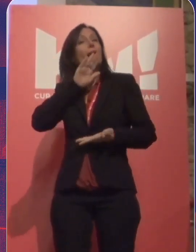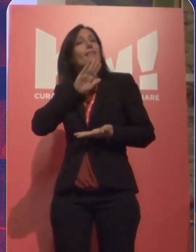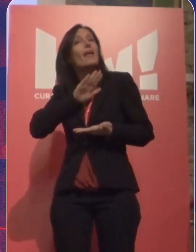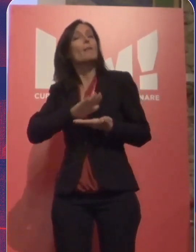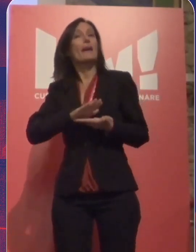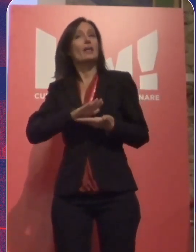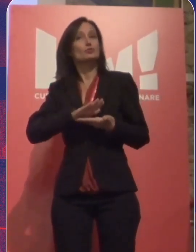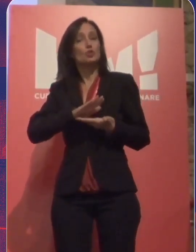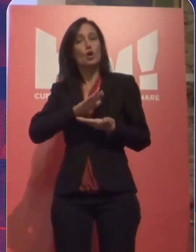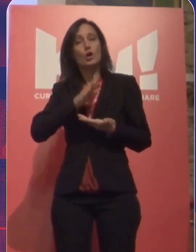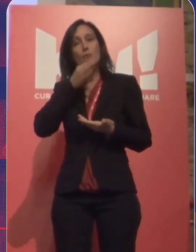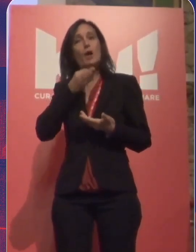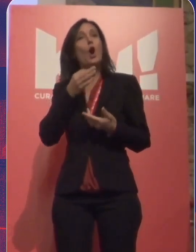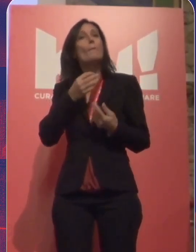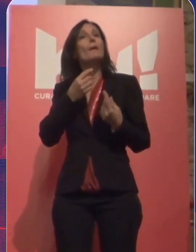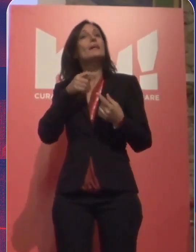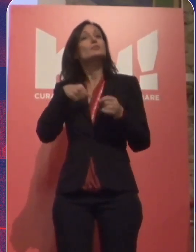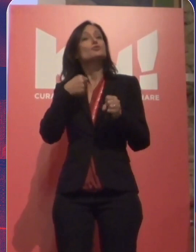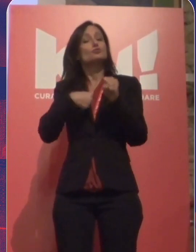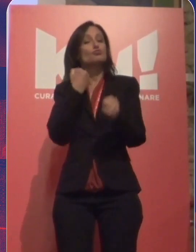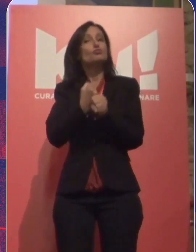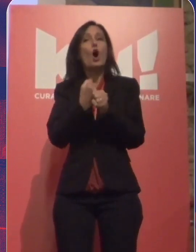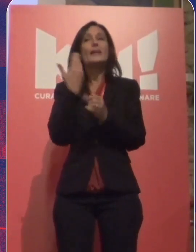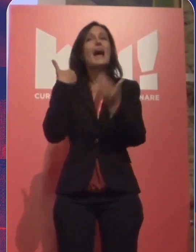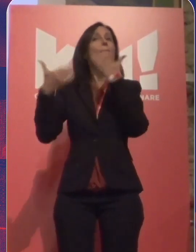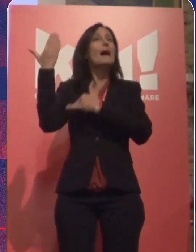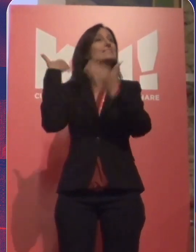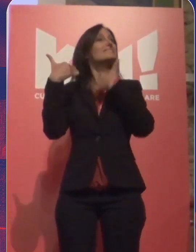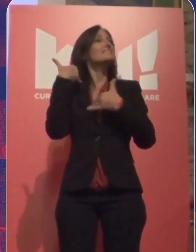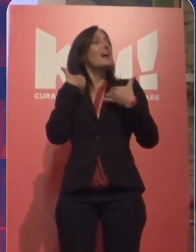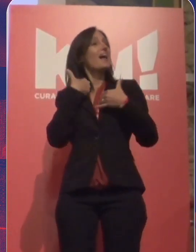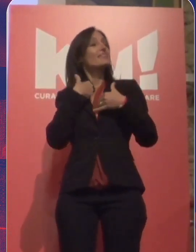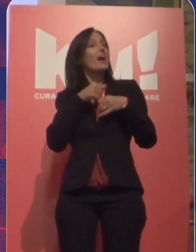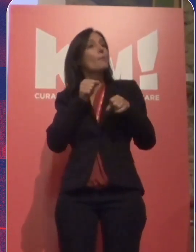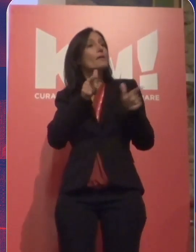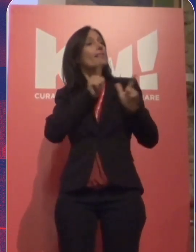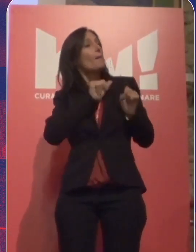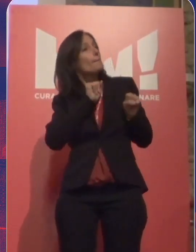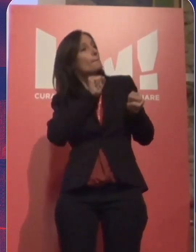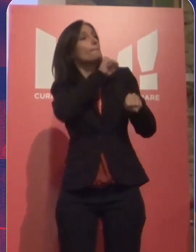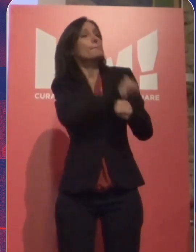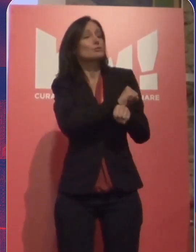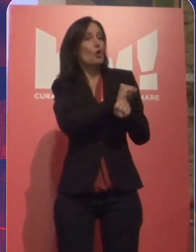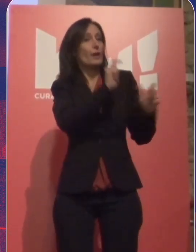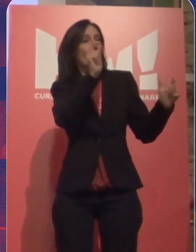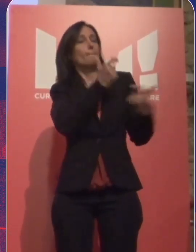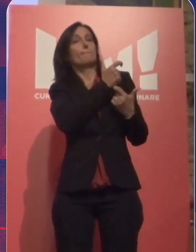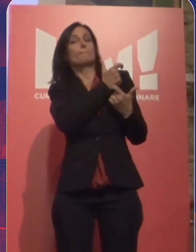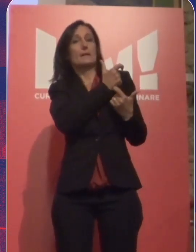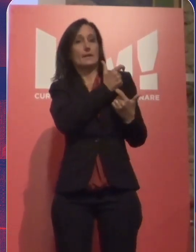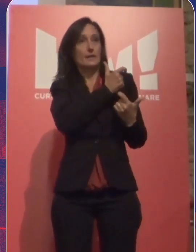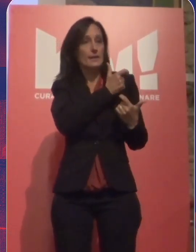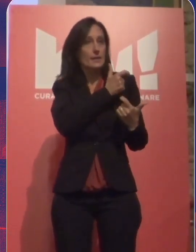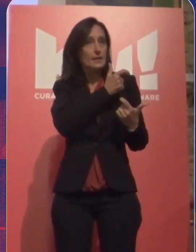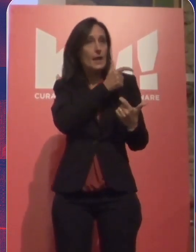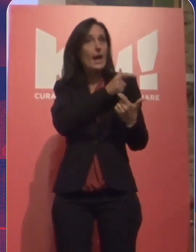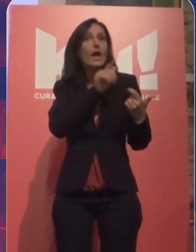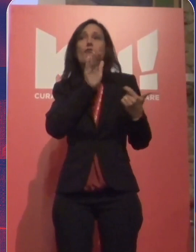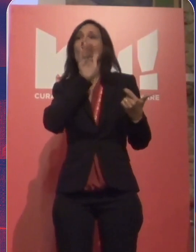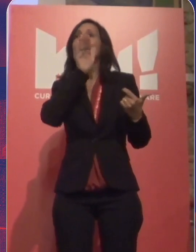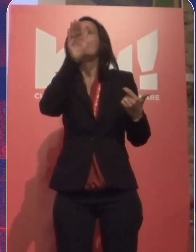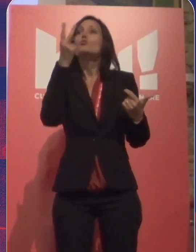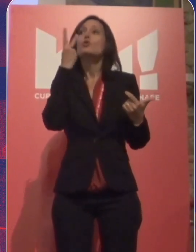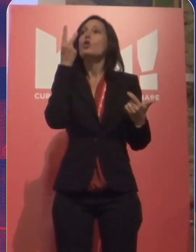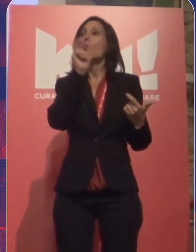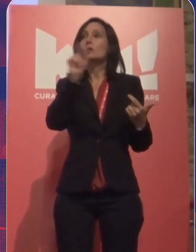sequestrata dal passato che perde appunto leicester la perde la dimensione la dimensione dell'avvenire la dimensione